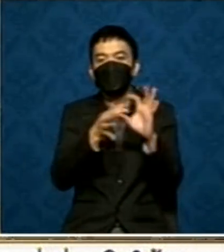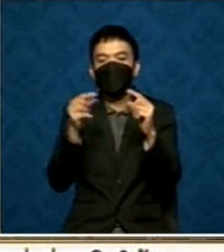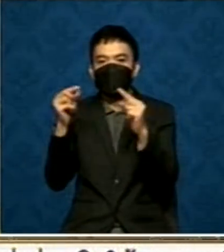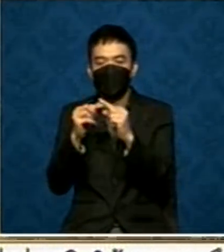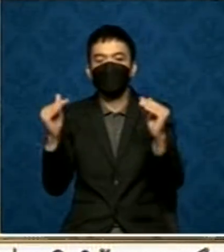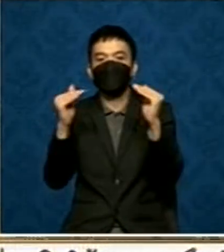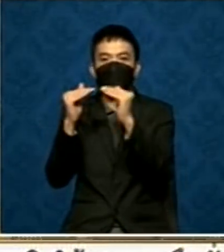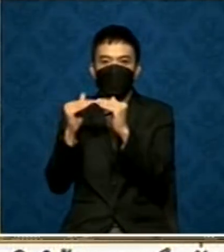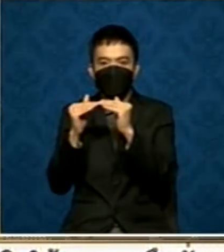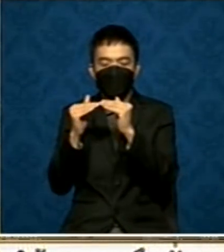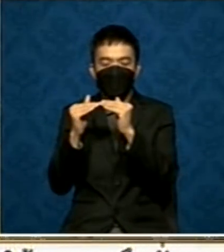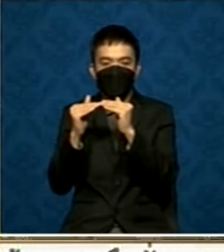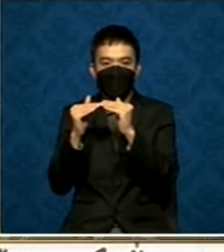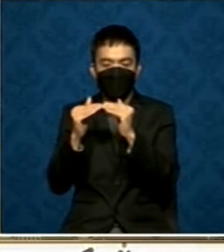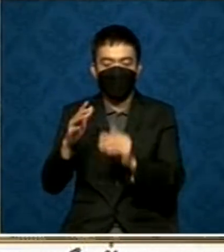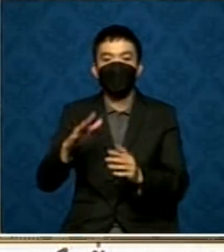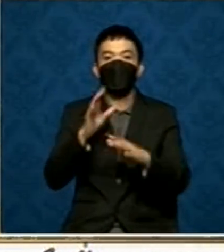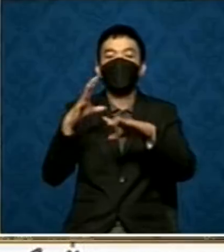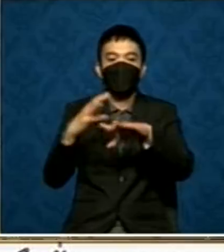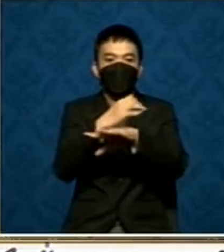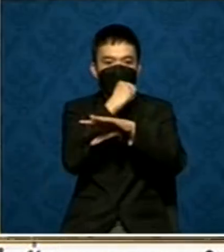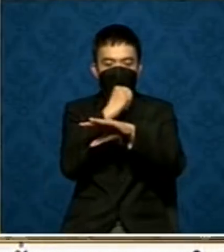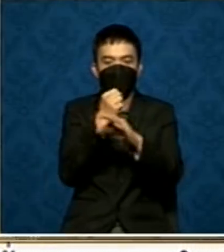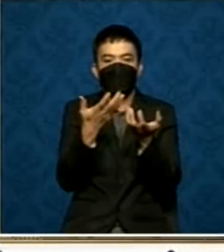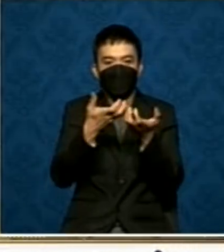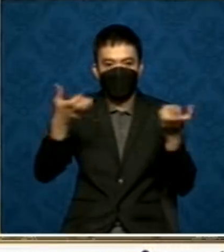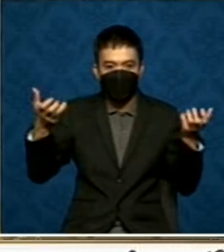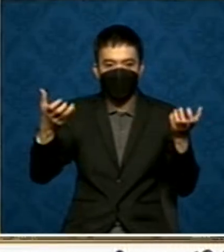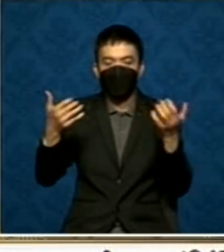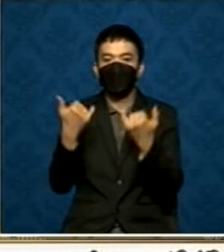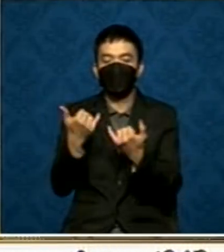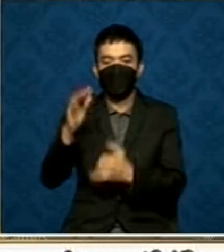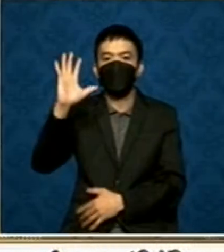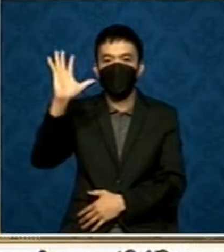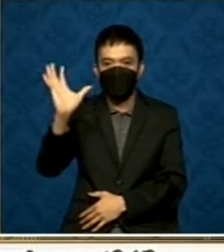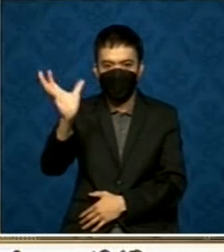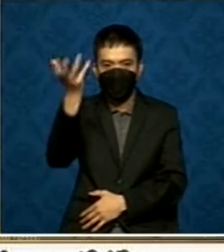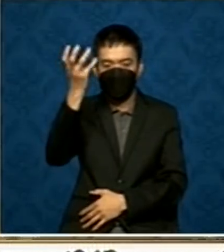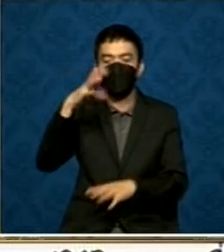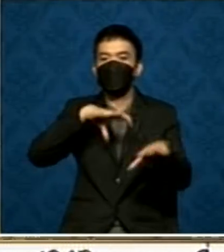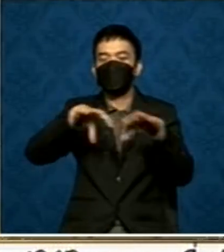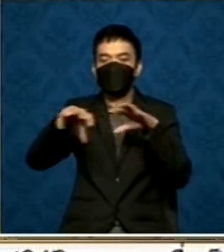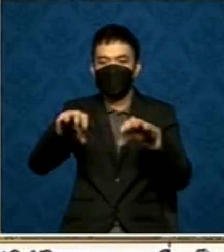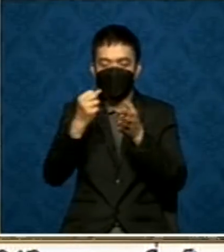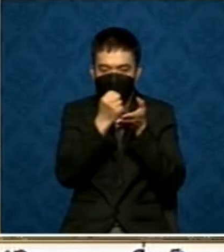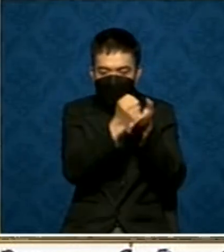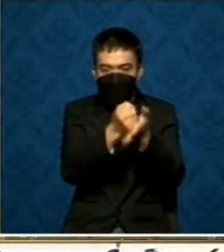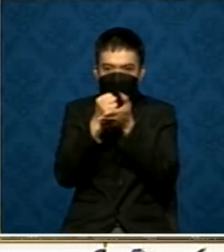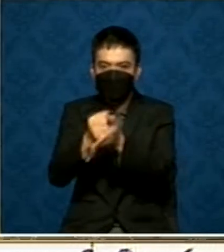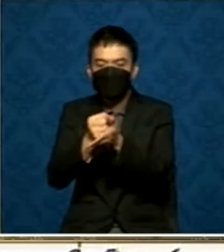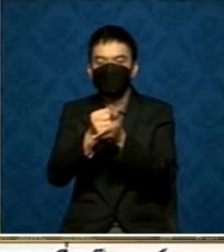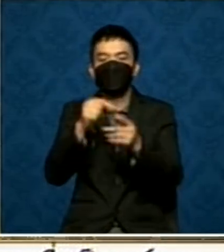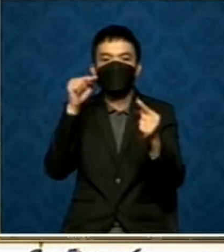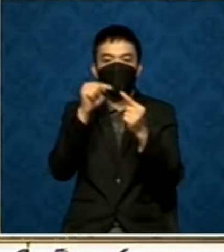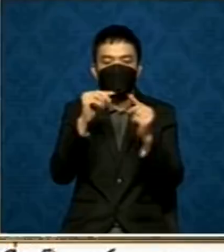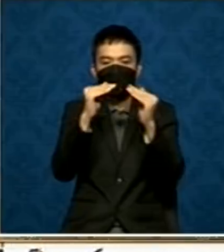แต่ว่าประเทศต่ ๆ ทั่วโลก มีการดำเนินการทางด้านมนุษยธรมด้วยความเข้ใจเป็อย่ยิ่ง